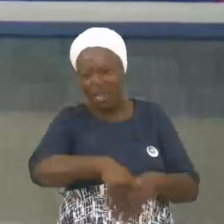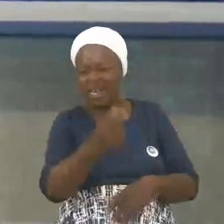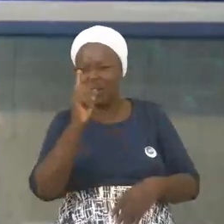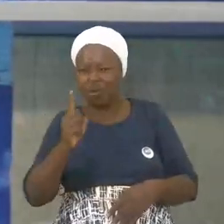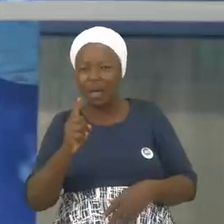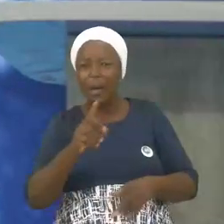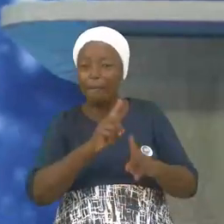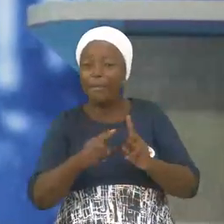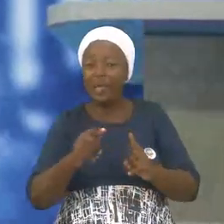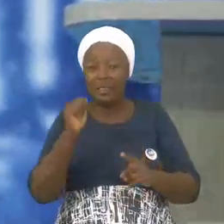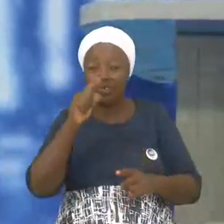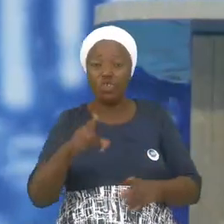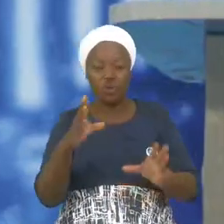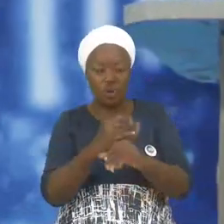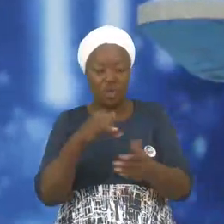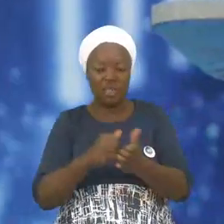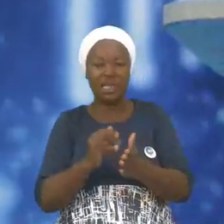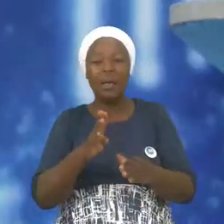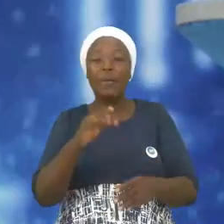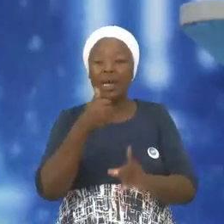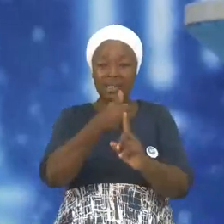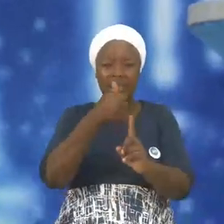quelqu'un. Elle a eu